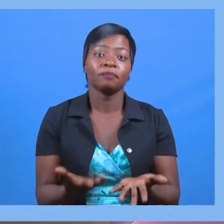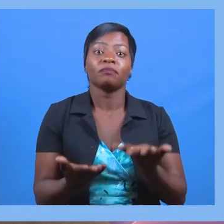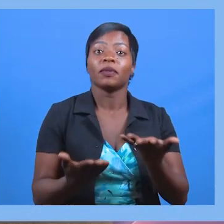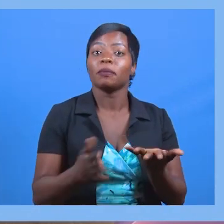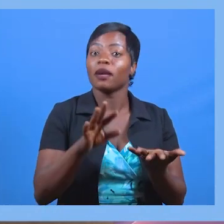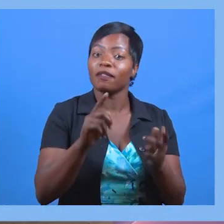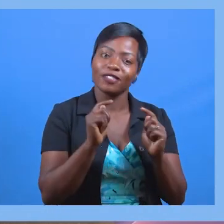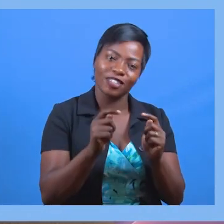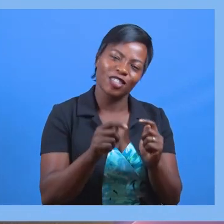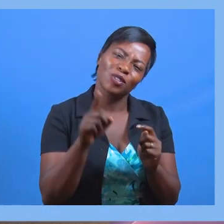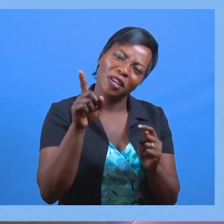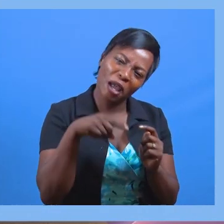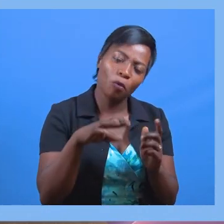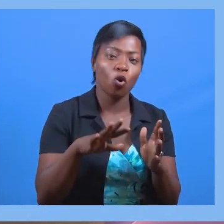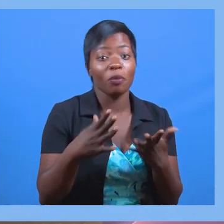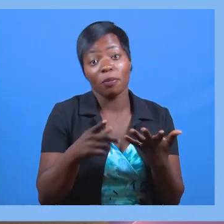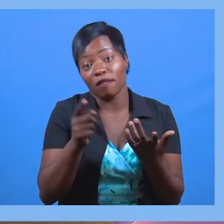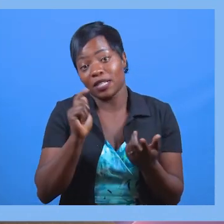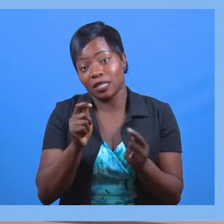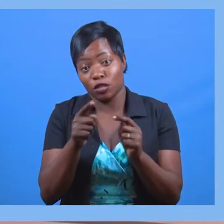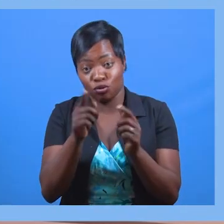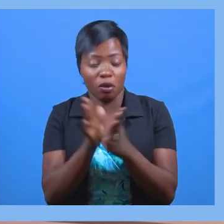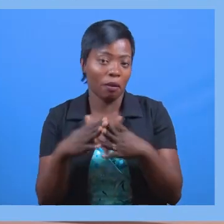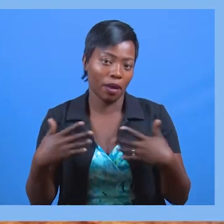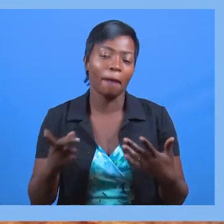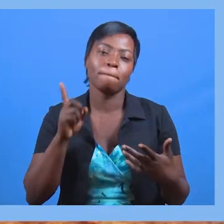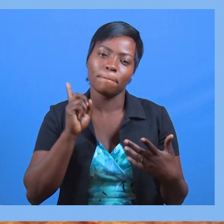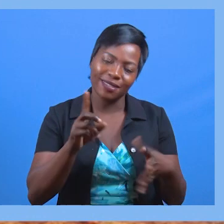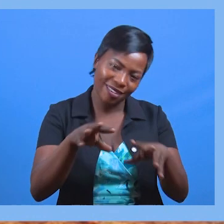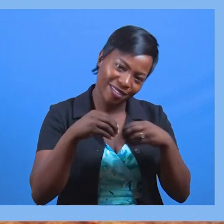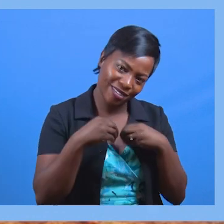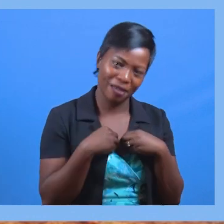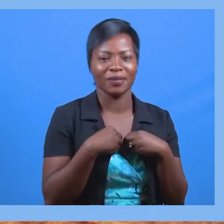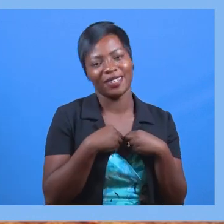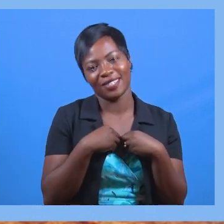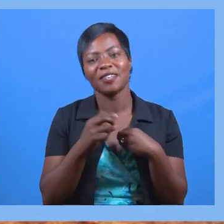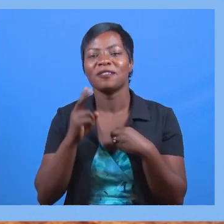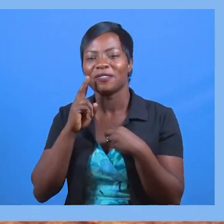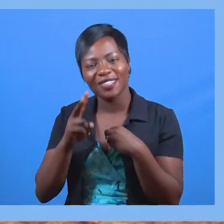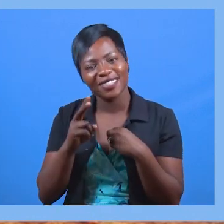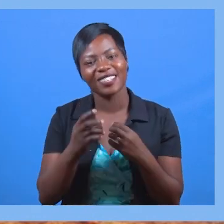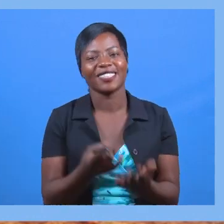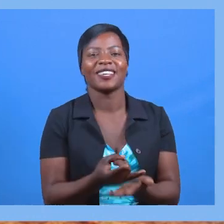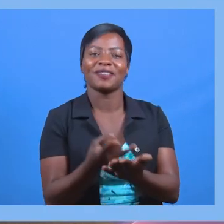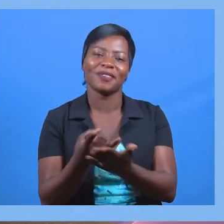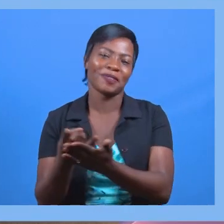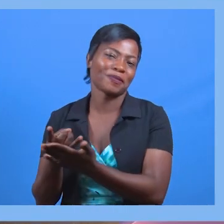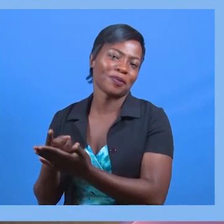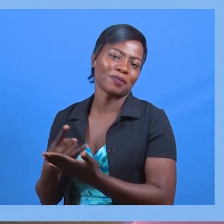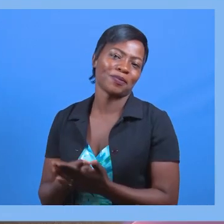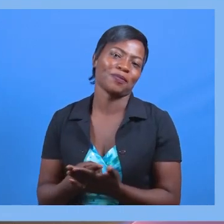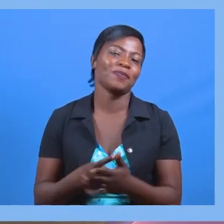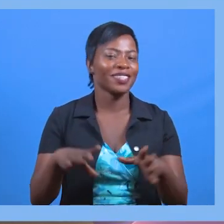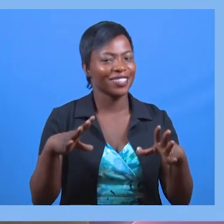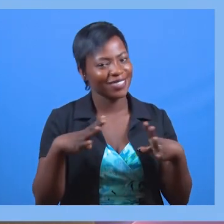kuuya, ngatingovai nekuvabata zvakanaka. Zvatiri kungodyawo izvozvo ngavangodyawo izvozvo, kwete kuti vanozobikirwa kapoto kavo